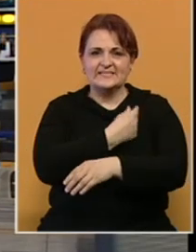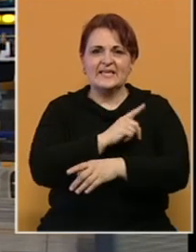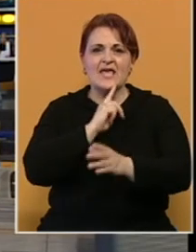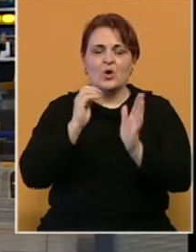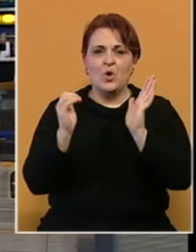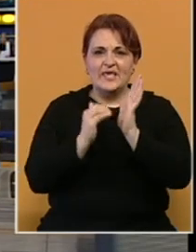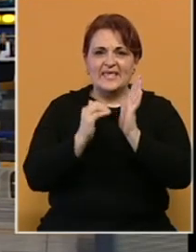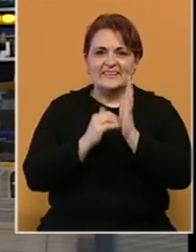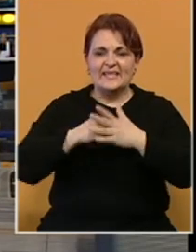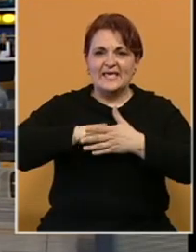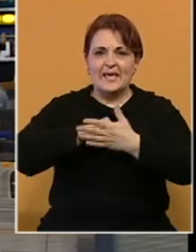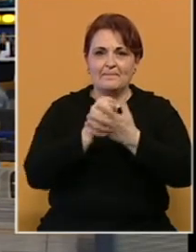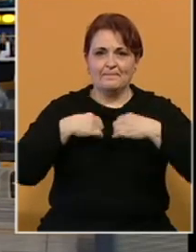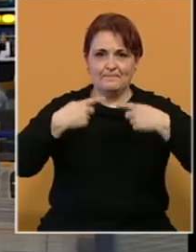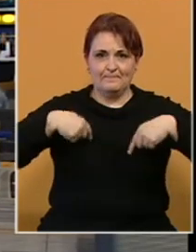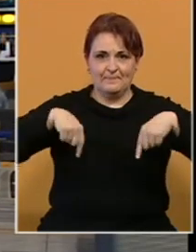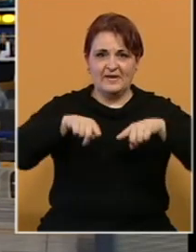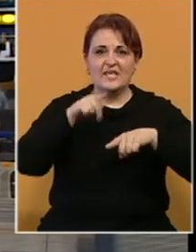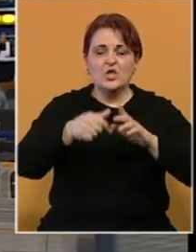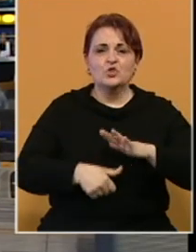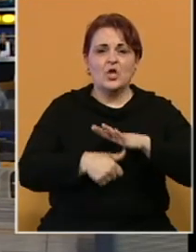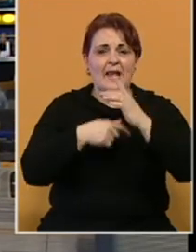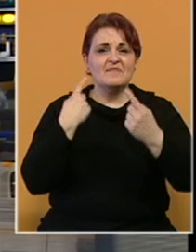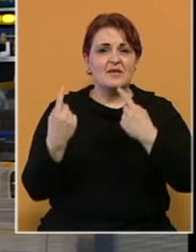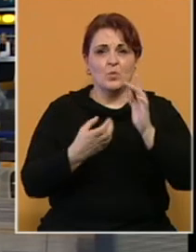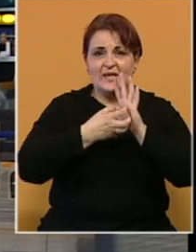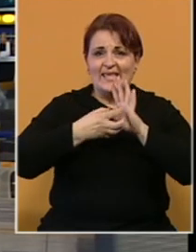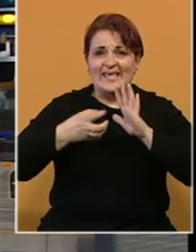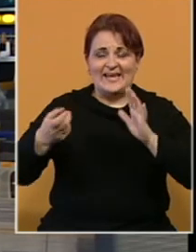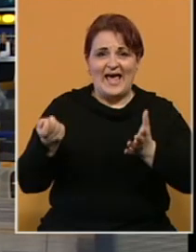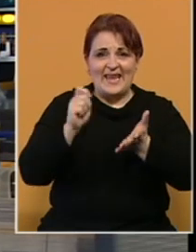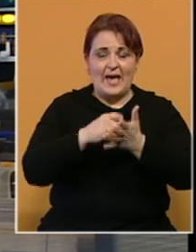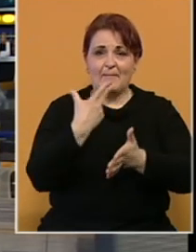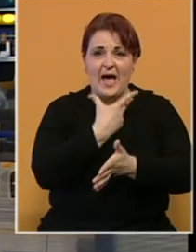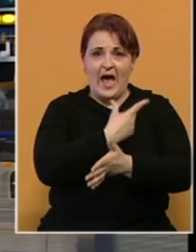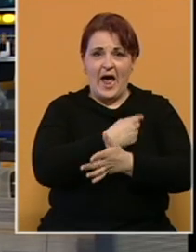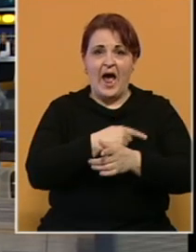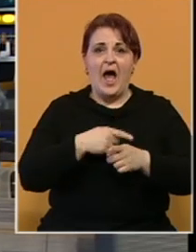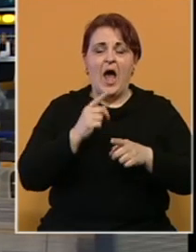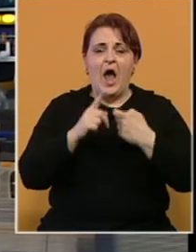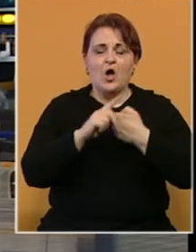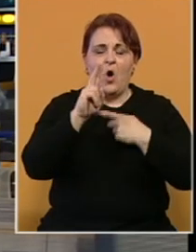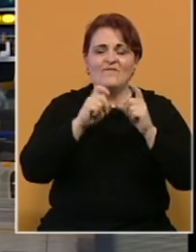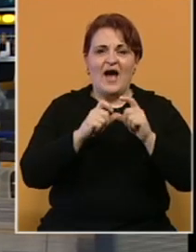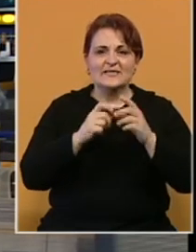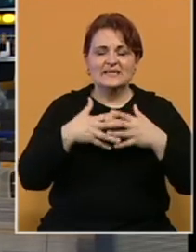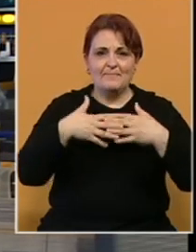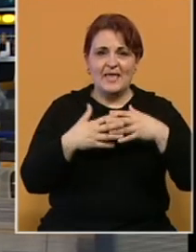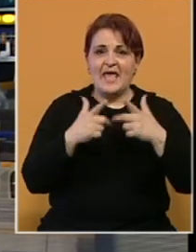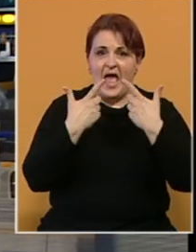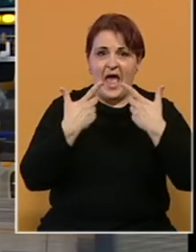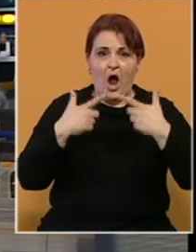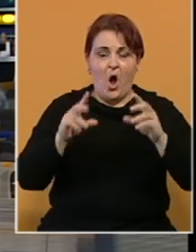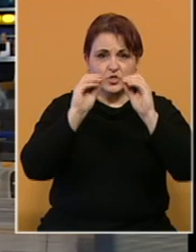koji treba da potvrdi predsjedništvo. To je bio glavni uslov za nastavak nabavke vakcina u COVAX mehanizmu. Odobren je